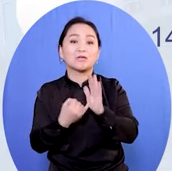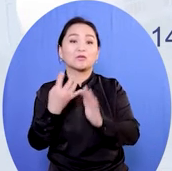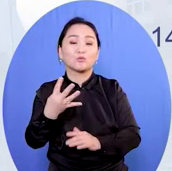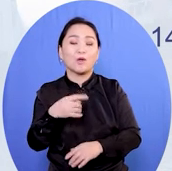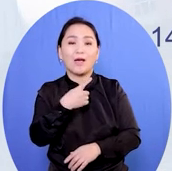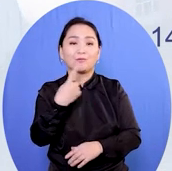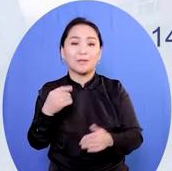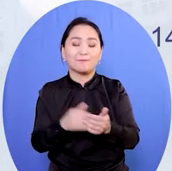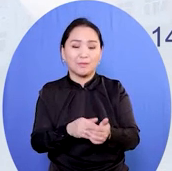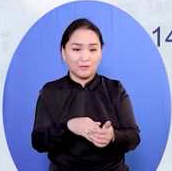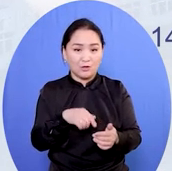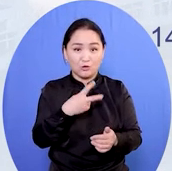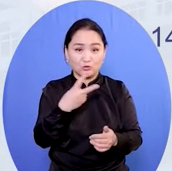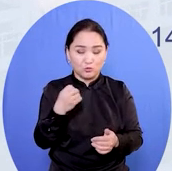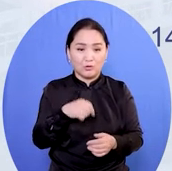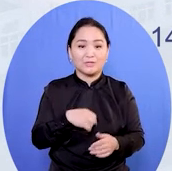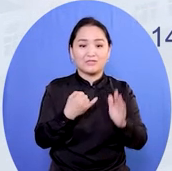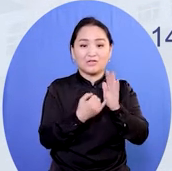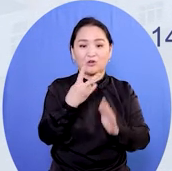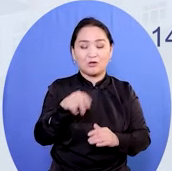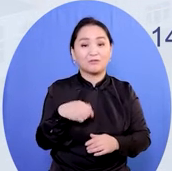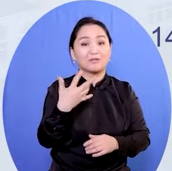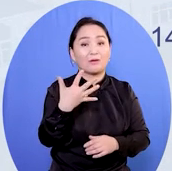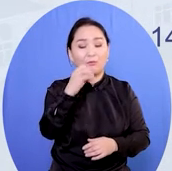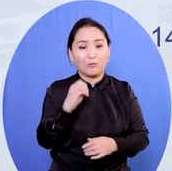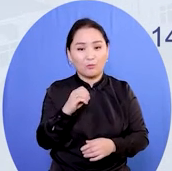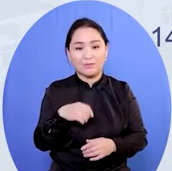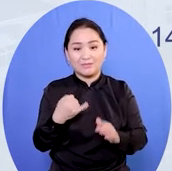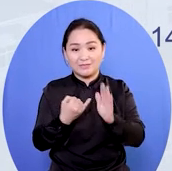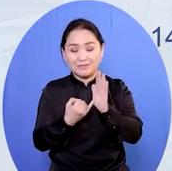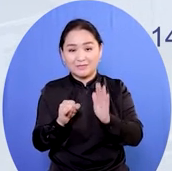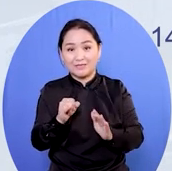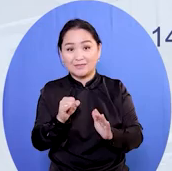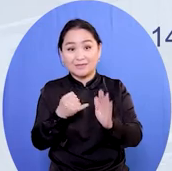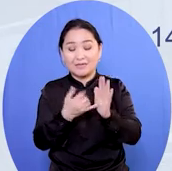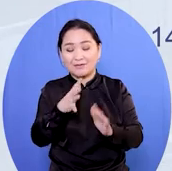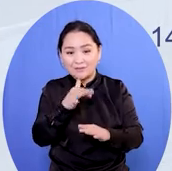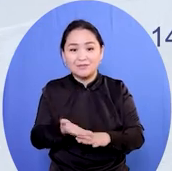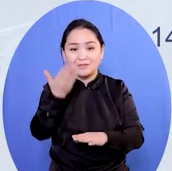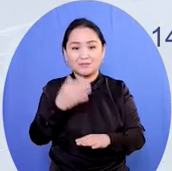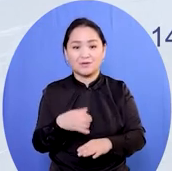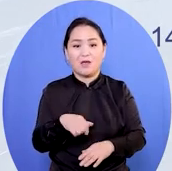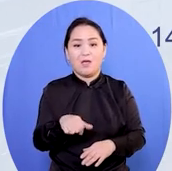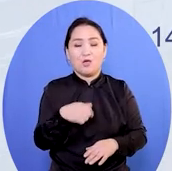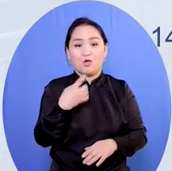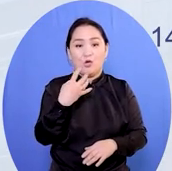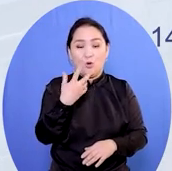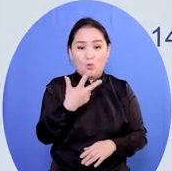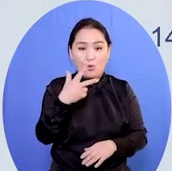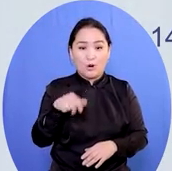ам 11203 буюу 62.5%, 65 буюу түүнээс дээш насны хүн ам 653